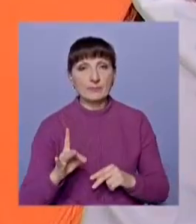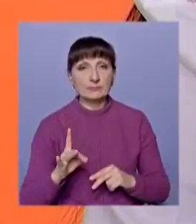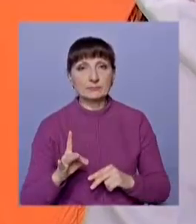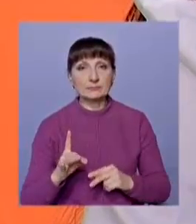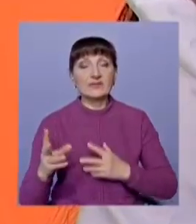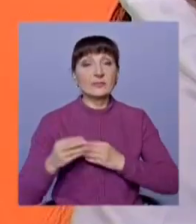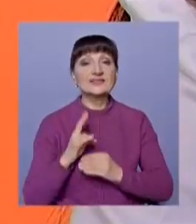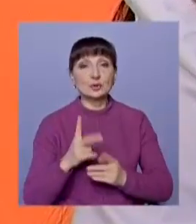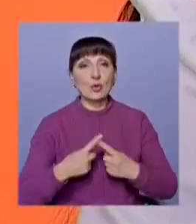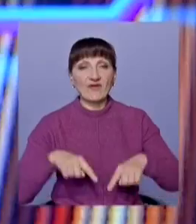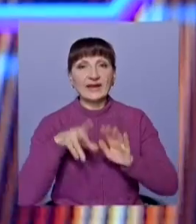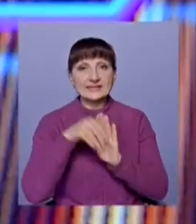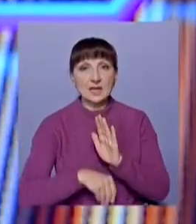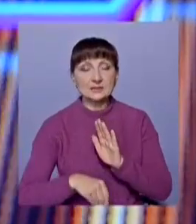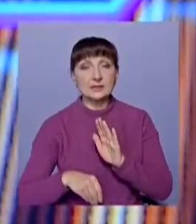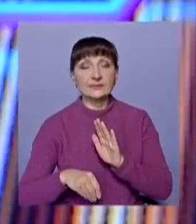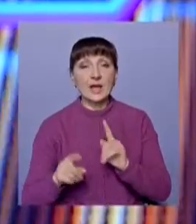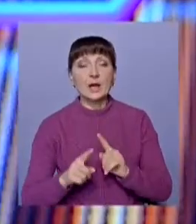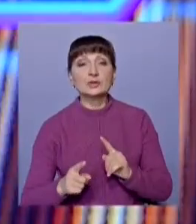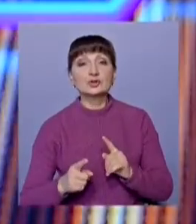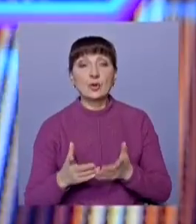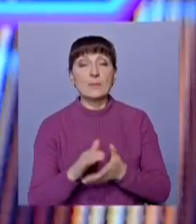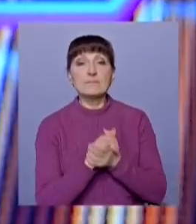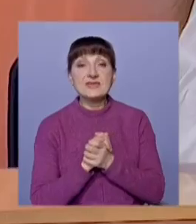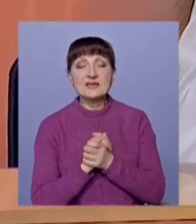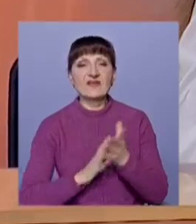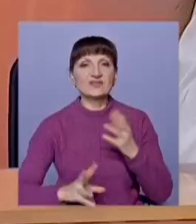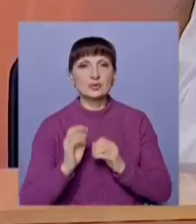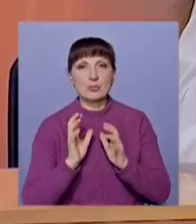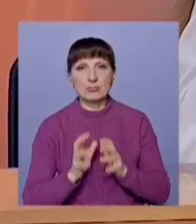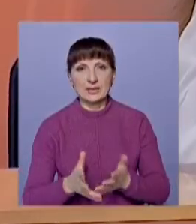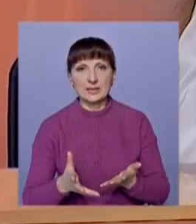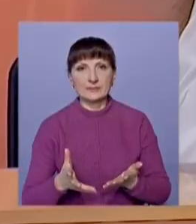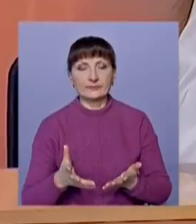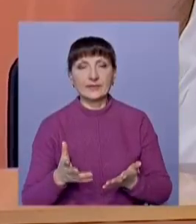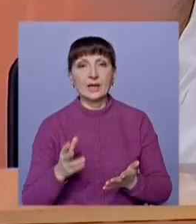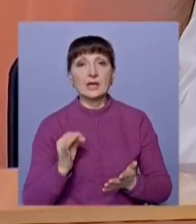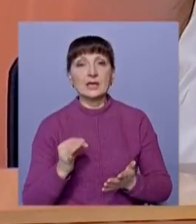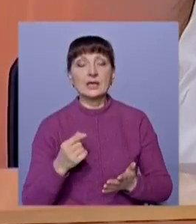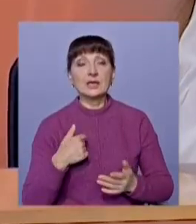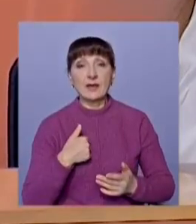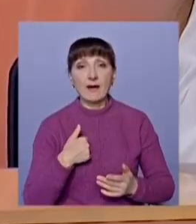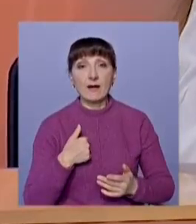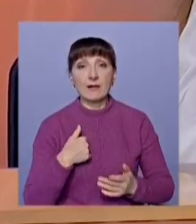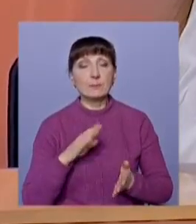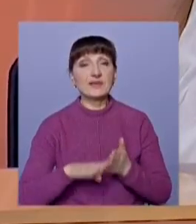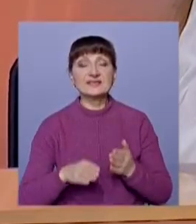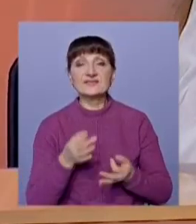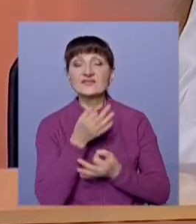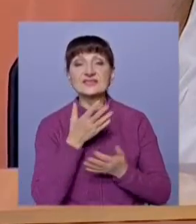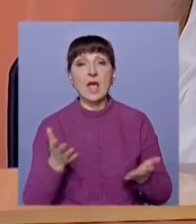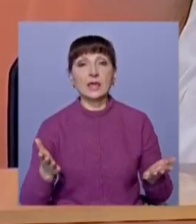сподвижникам, так сказать, да, по установлению мира во всем мире. Вот, и это как бы я без всяких, да,